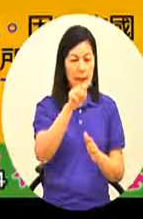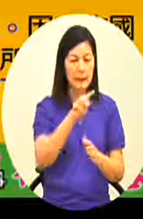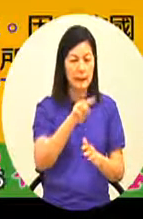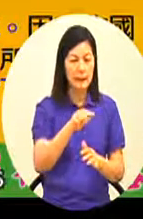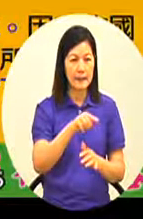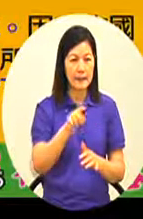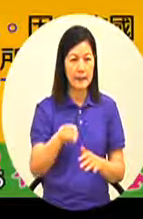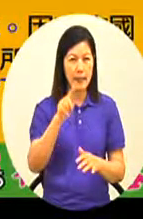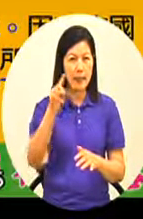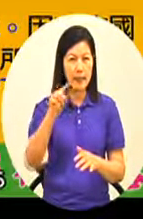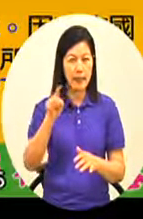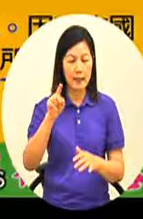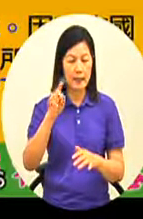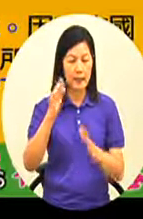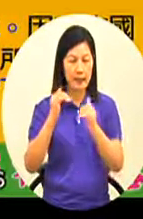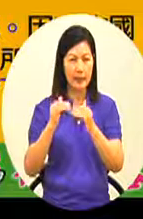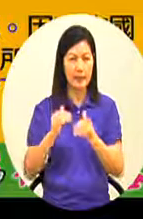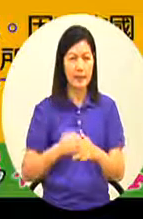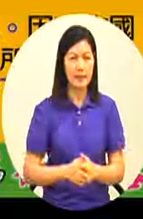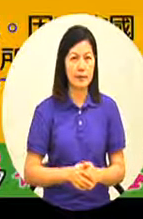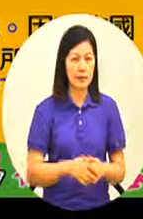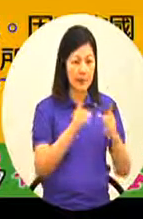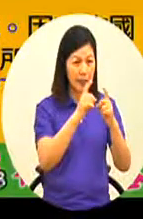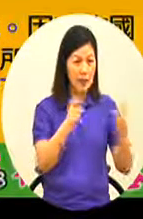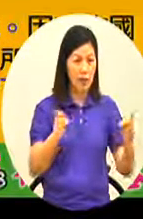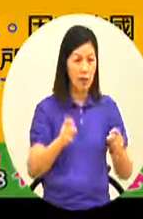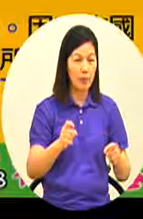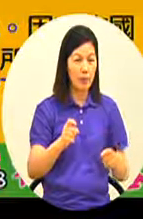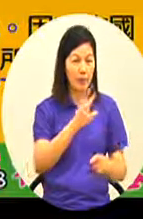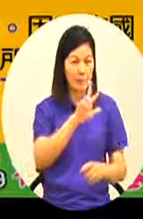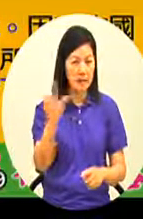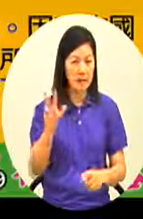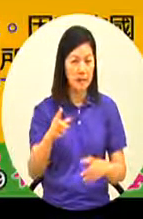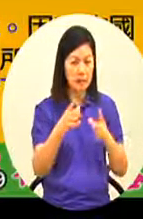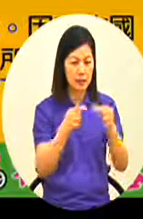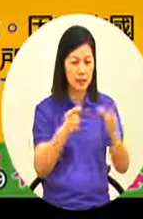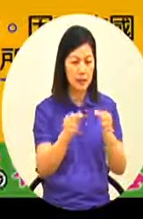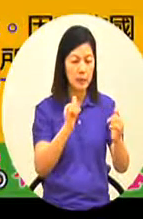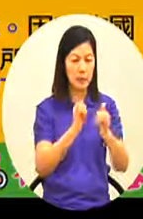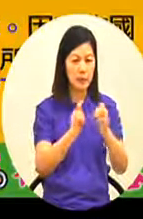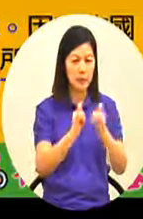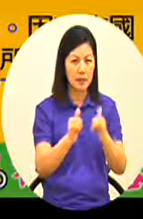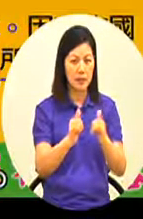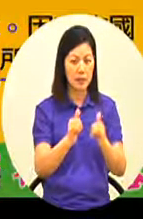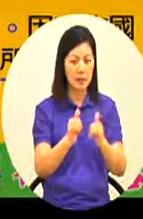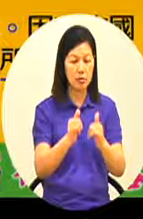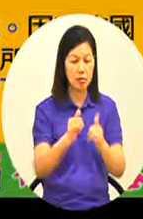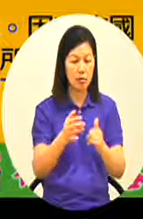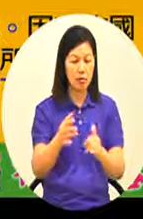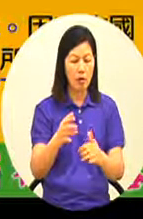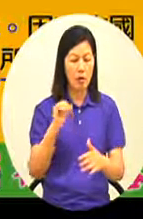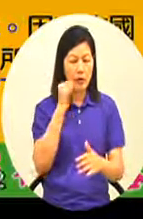电。个别是这是日本人哈，日本人伊殖民咱台湾的时阵，这